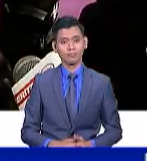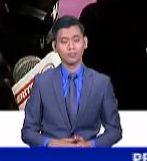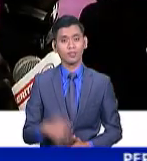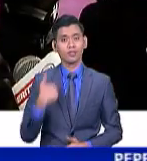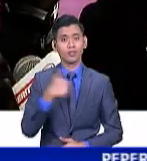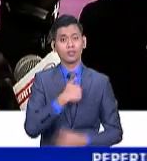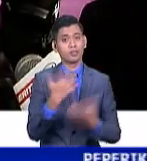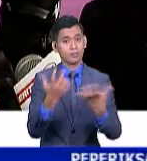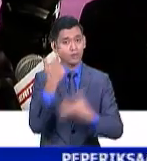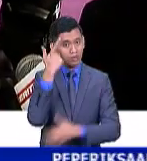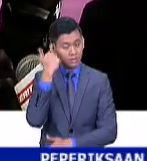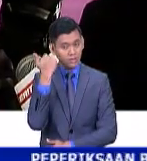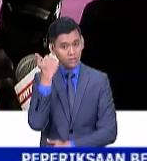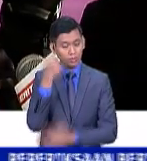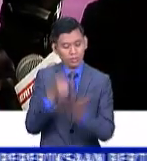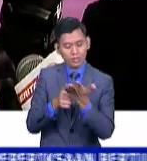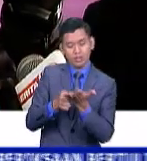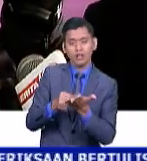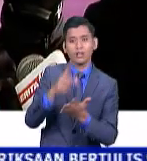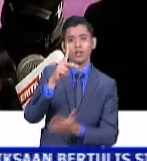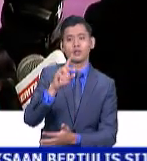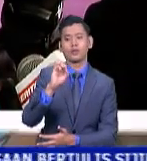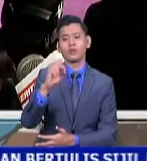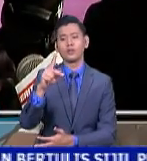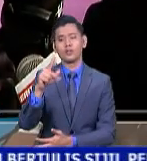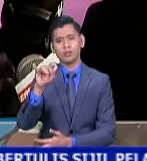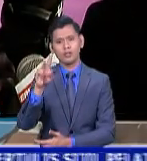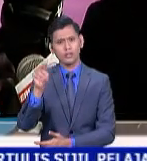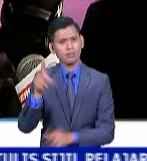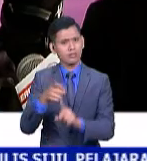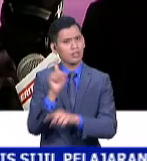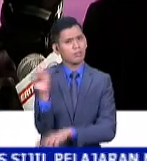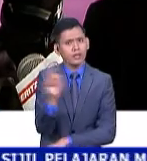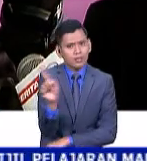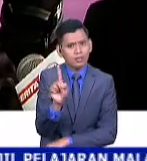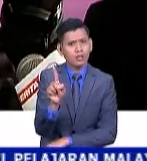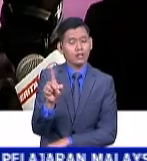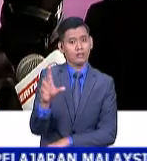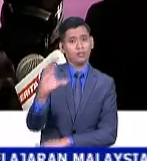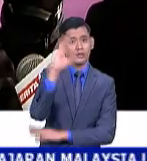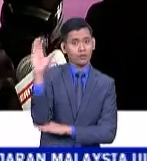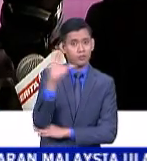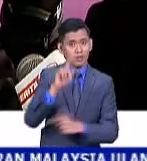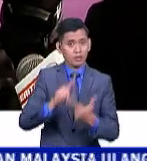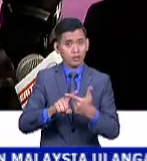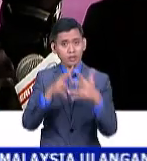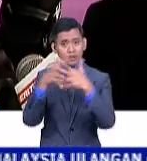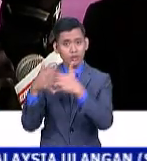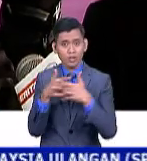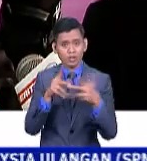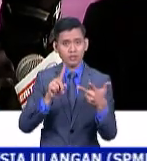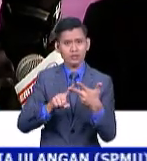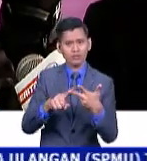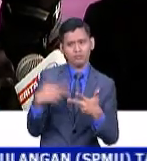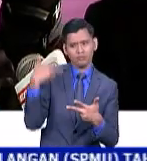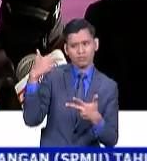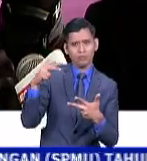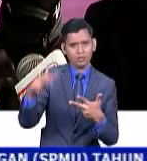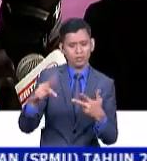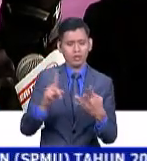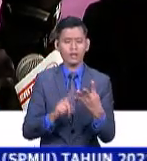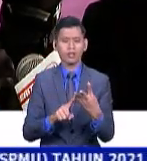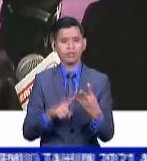Kita nak tahu kokain ini datangnya daripada mana? Sama ada daripada Colombia, daripada US, daripada Mexico